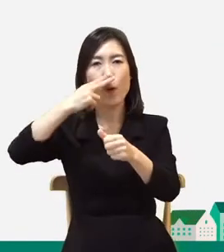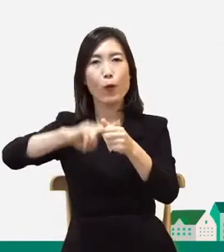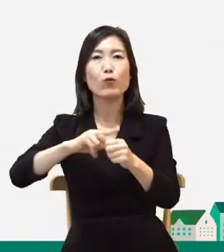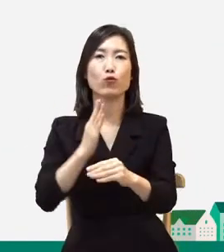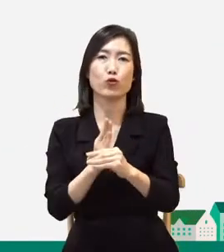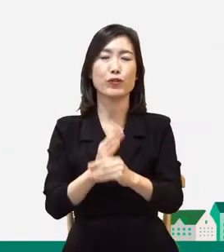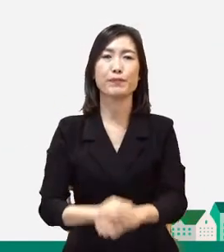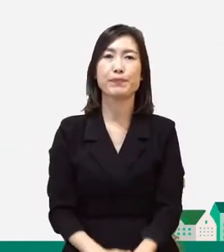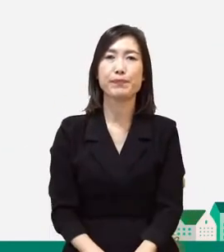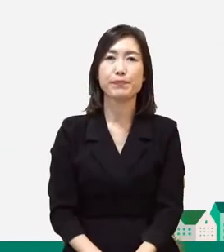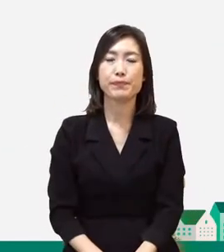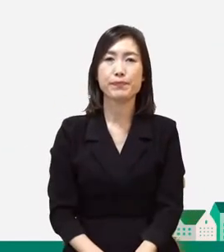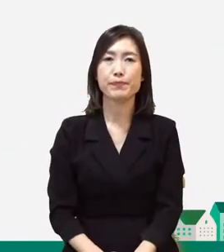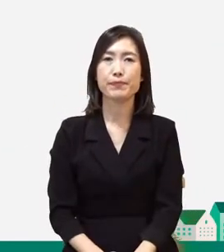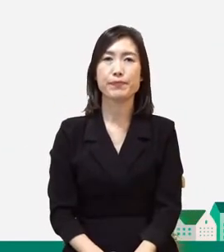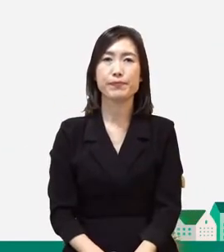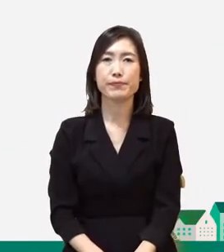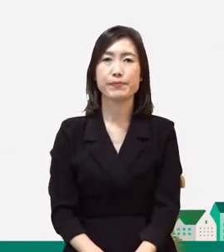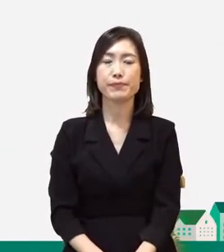그랬을 때 저희가 현재로서는